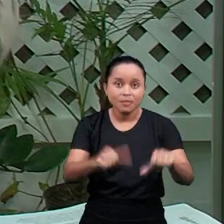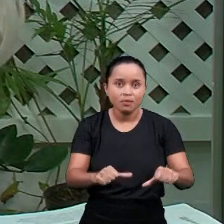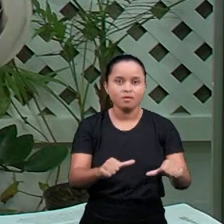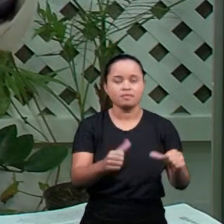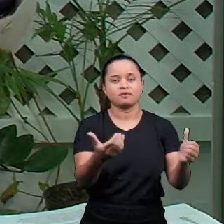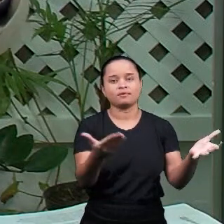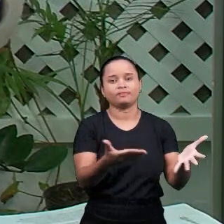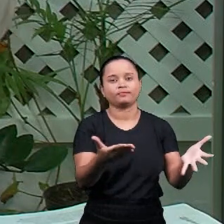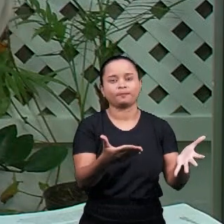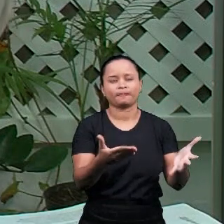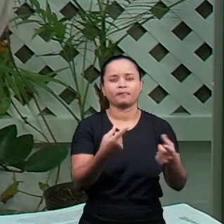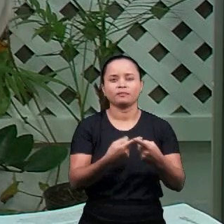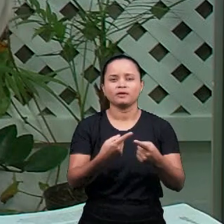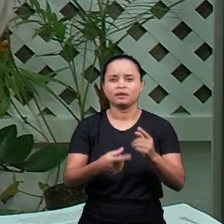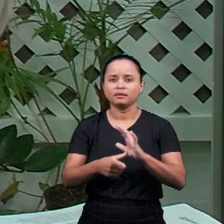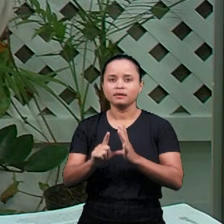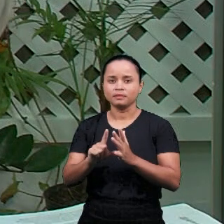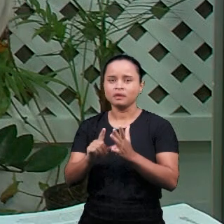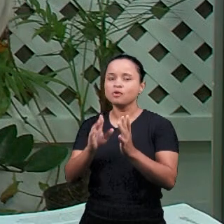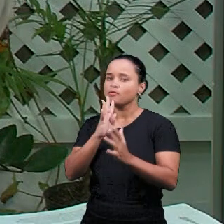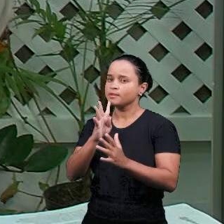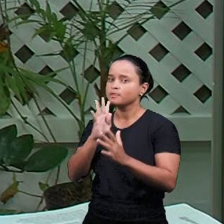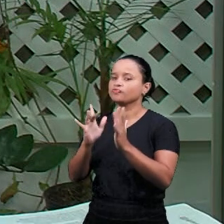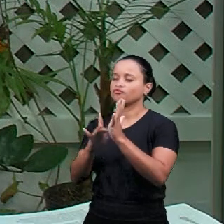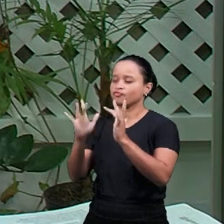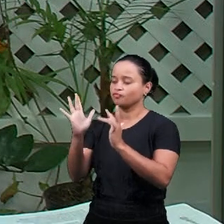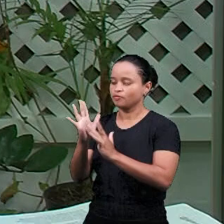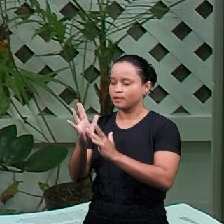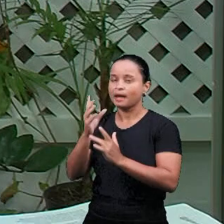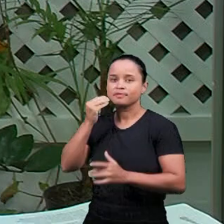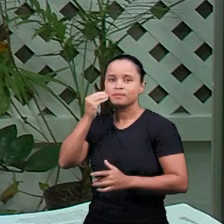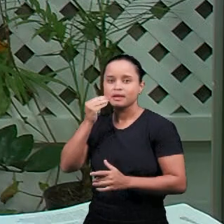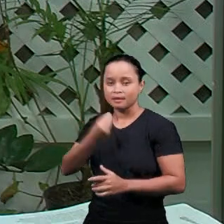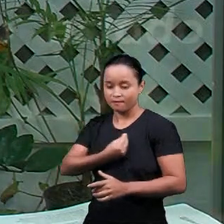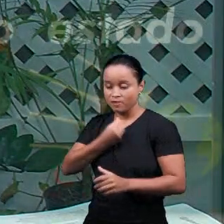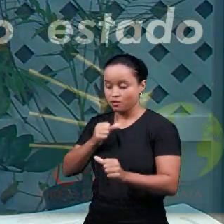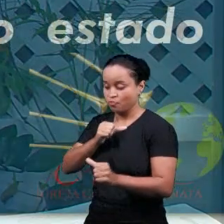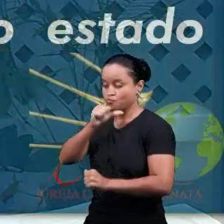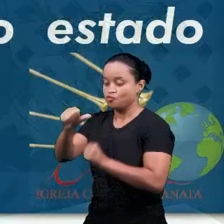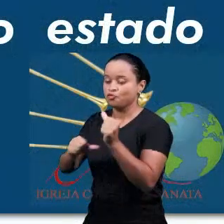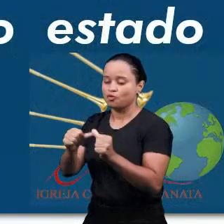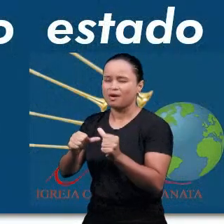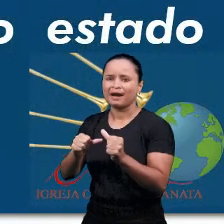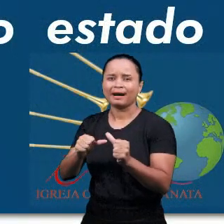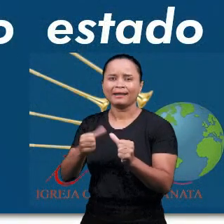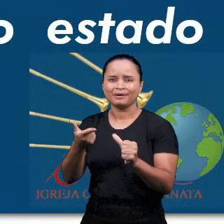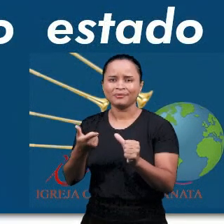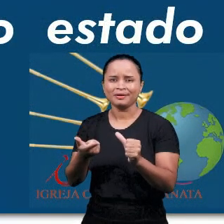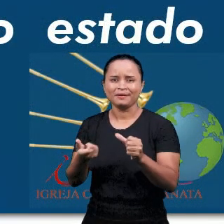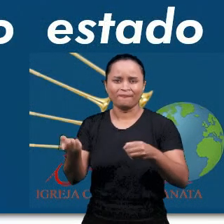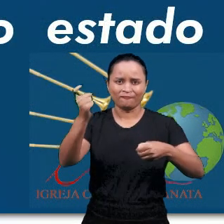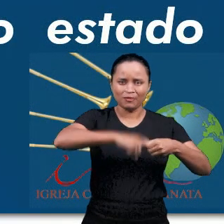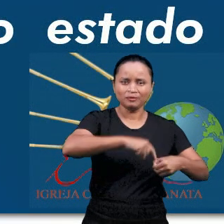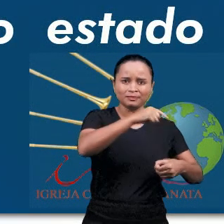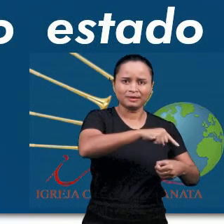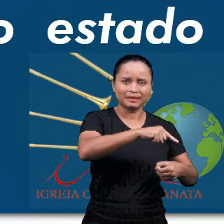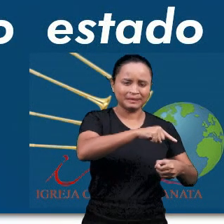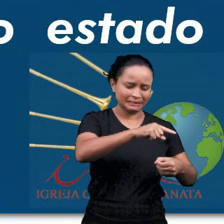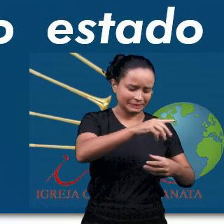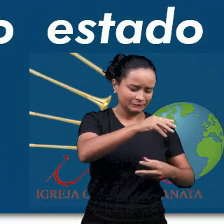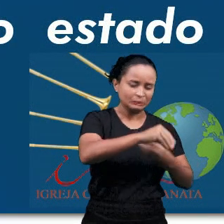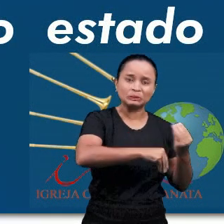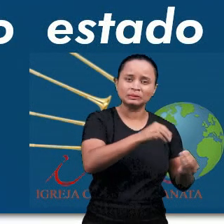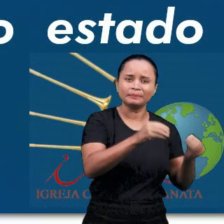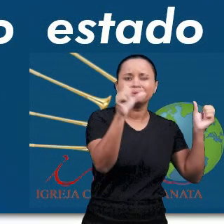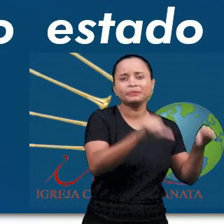Jésus, il a eu une expérience pour changer de vie. Maintenant, il devient pire qu'avant.